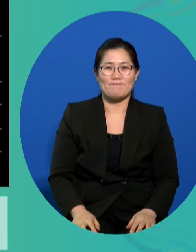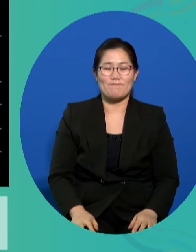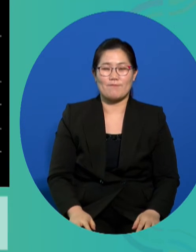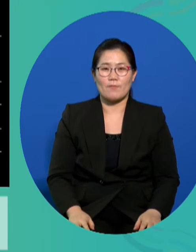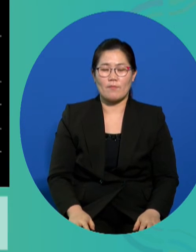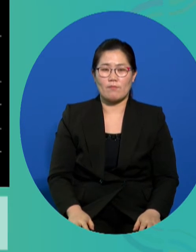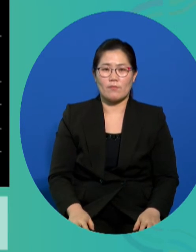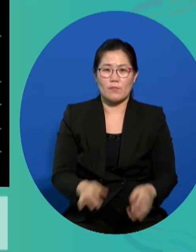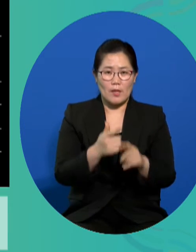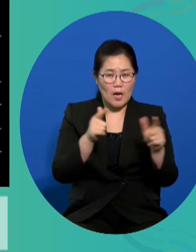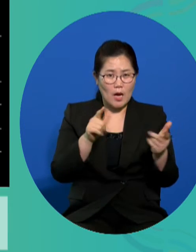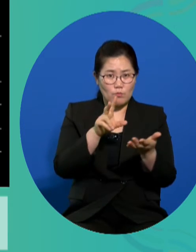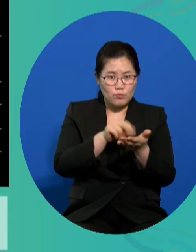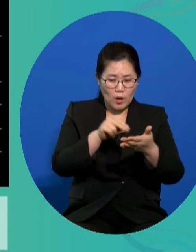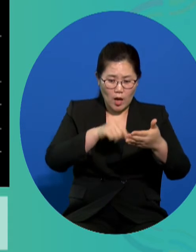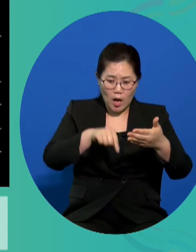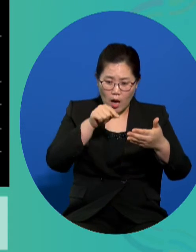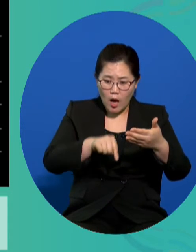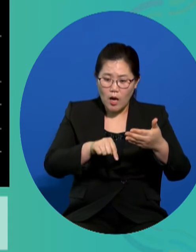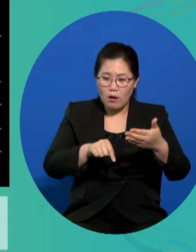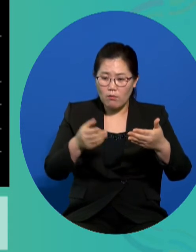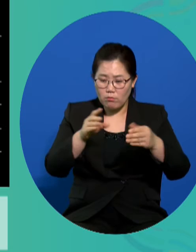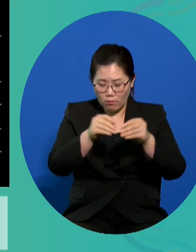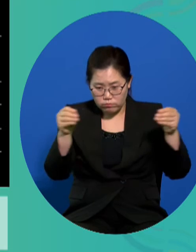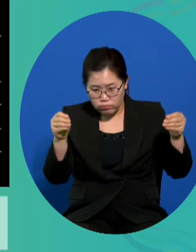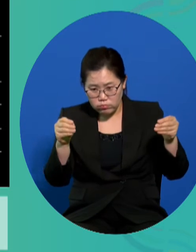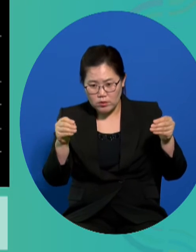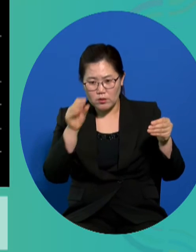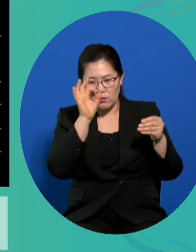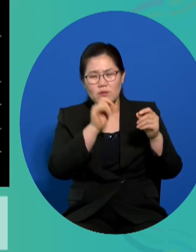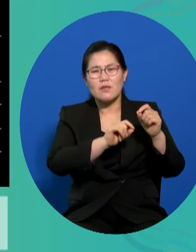안에서 패럴림픽 이야기는 거의 하지 않습니다.